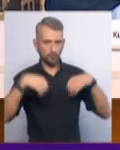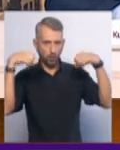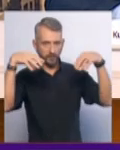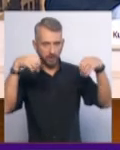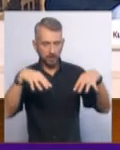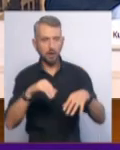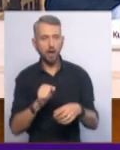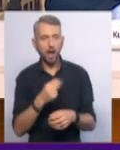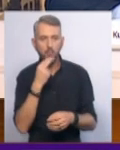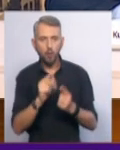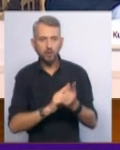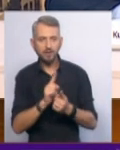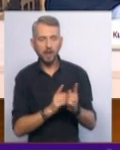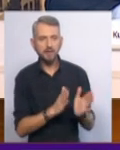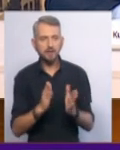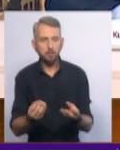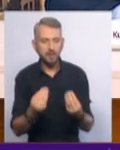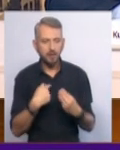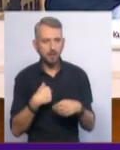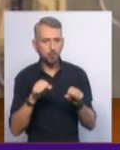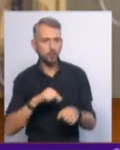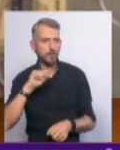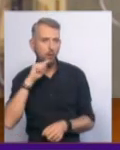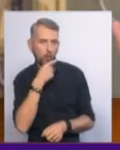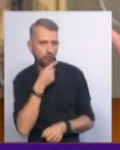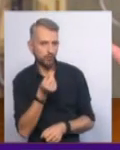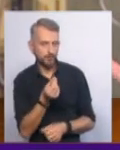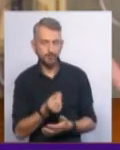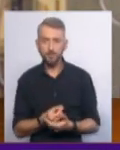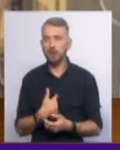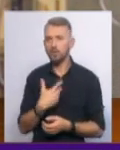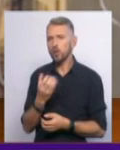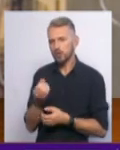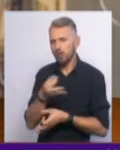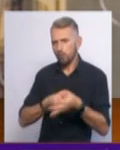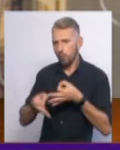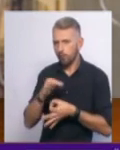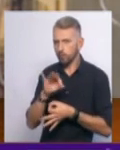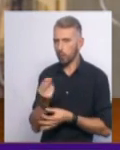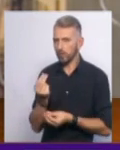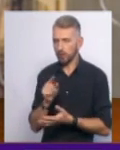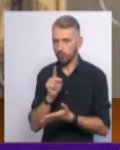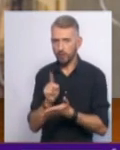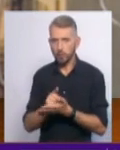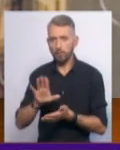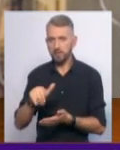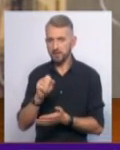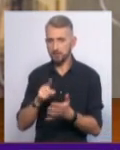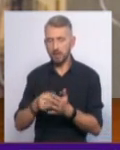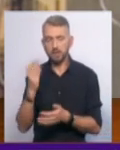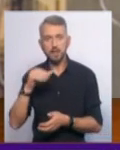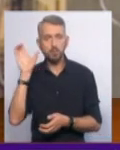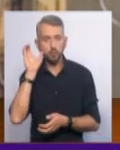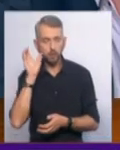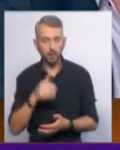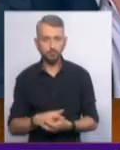якраз модернізація системи дає нам можливість економити. Ми поговоримо ще про ціни обов'язково після запитання. Давайте послухаємо